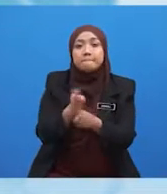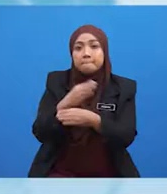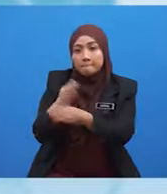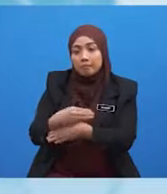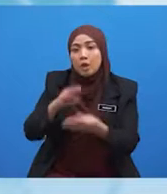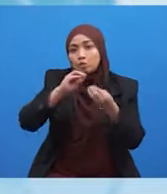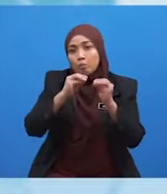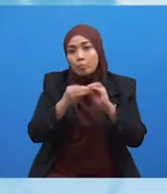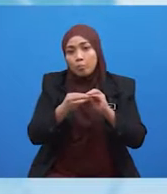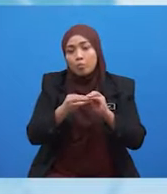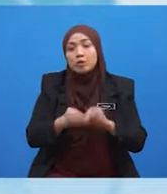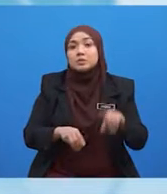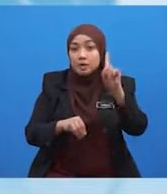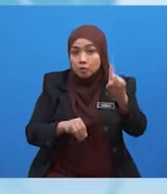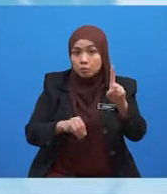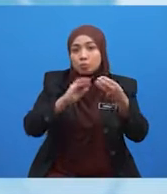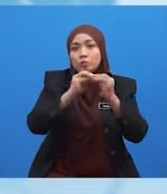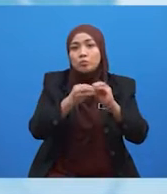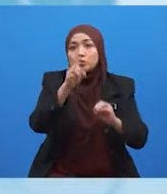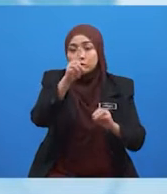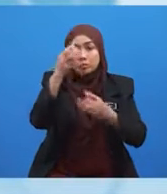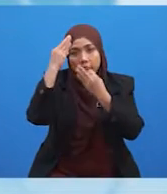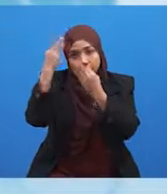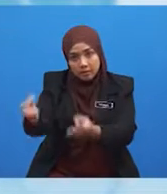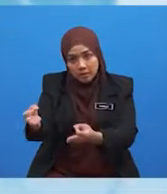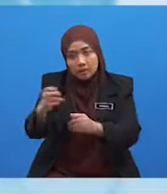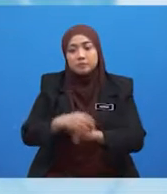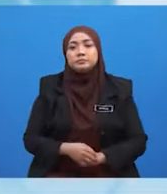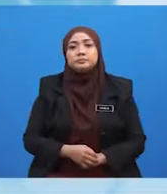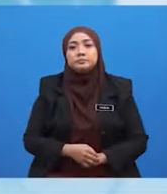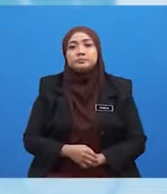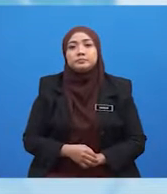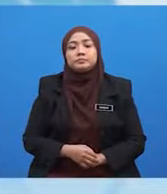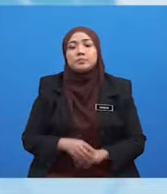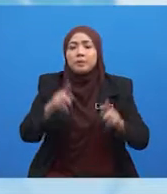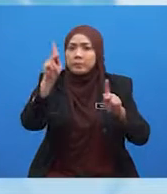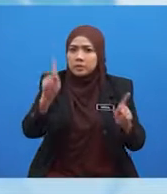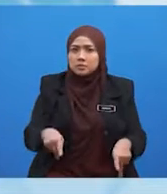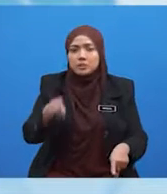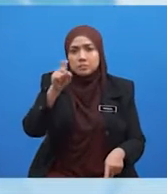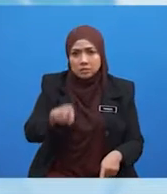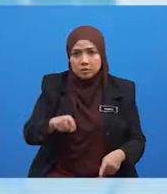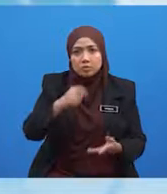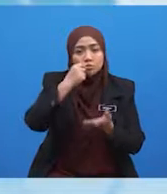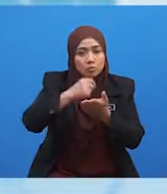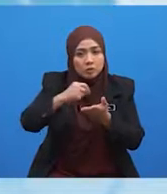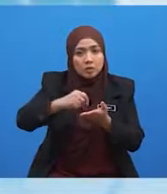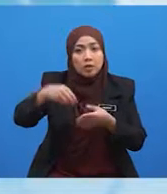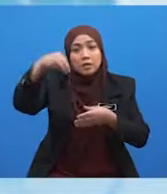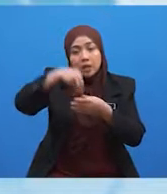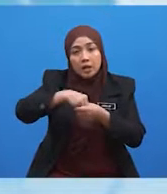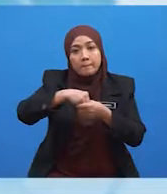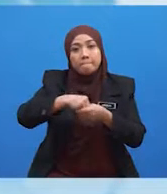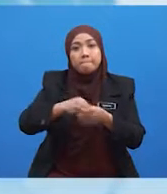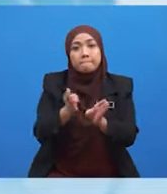dimana satu fakta satu nomor Selain itu pelajar juga boleh menulis jawaban dalam